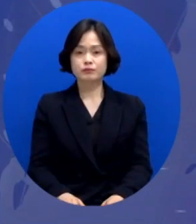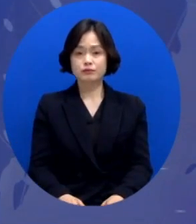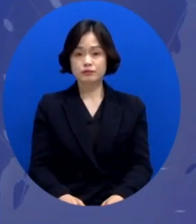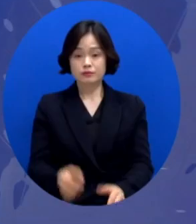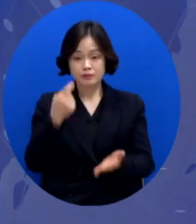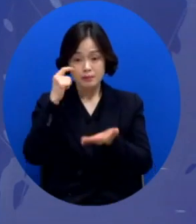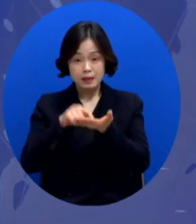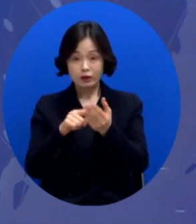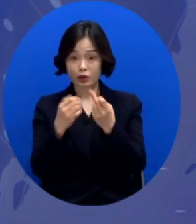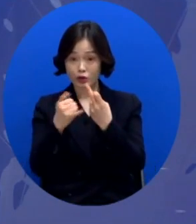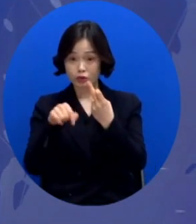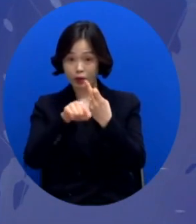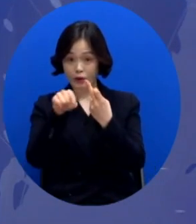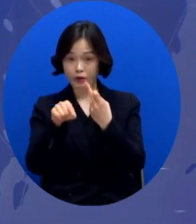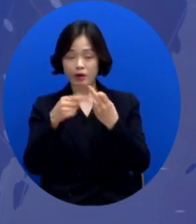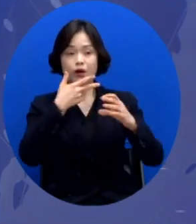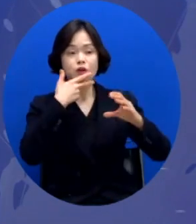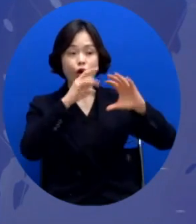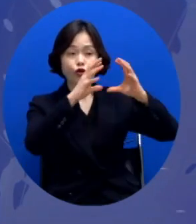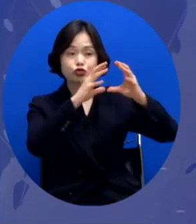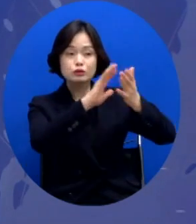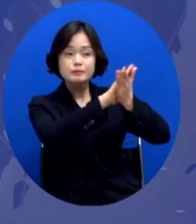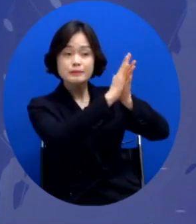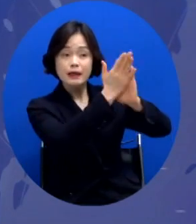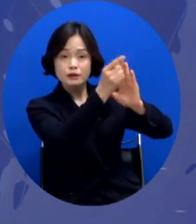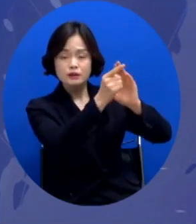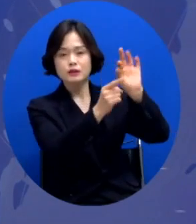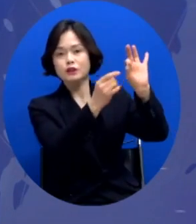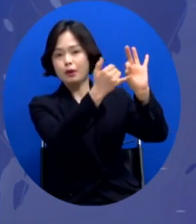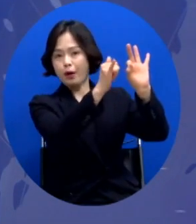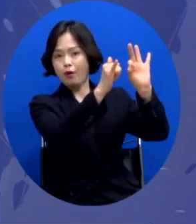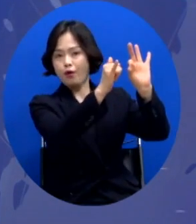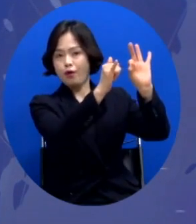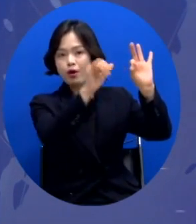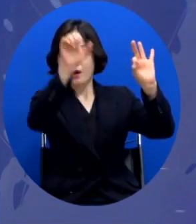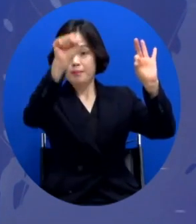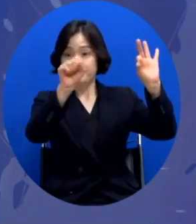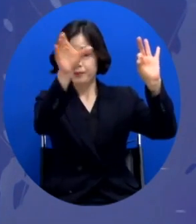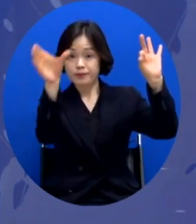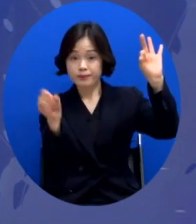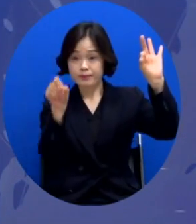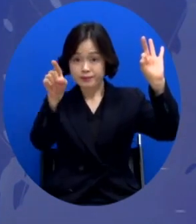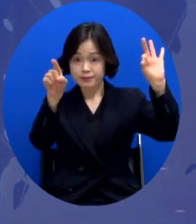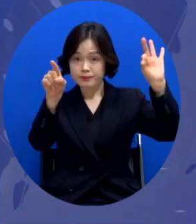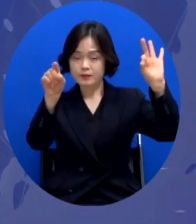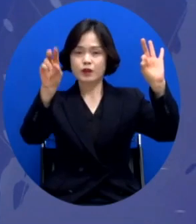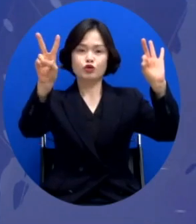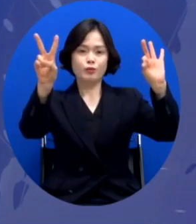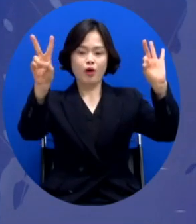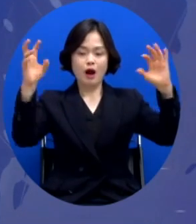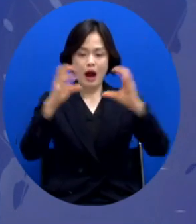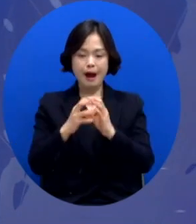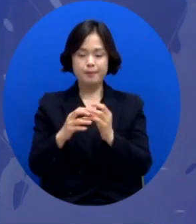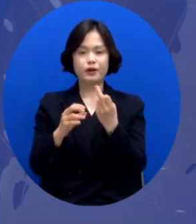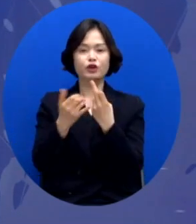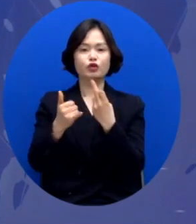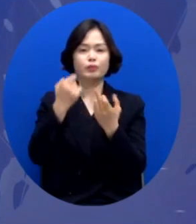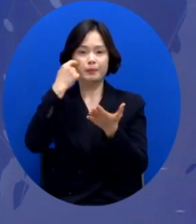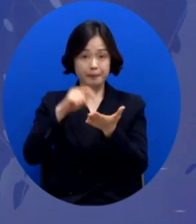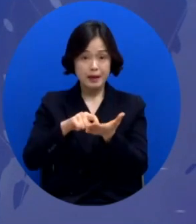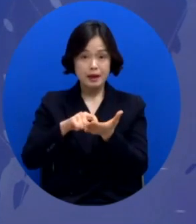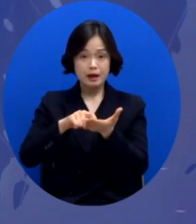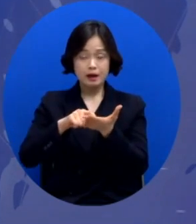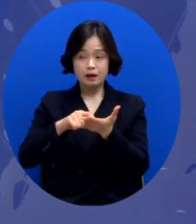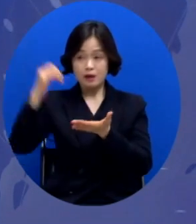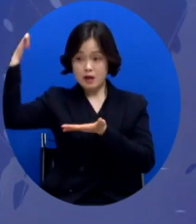경우 영국발 변이 바이러스가 10명, 남아프리카공화국발 변이 바이러스가 2명인데요. 모두 해외 유입 사례의